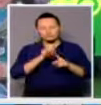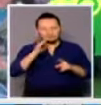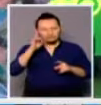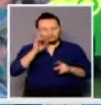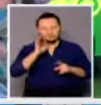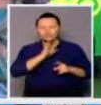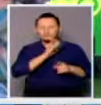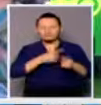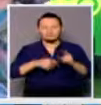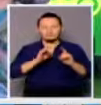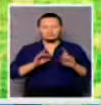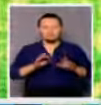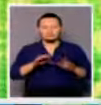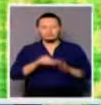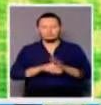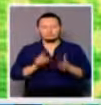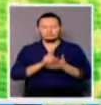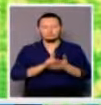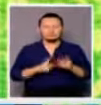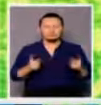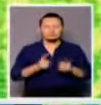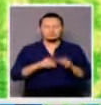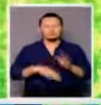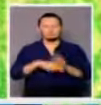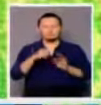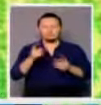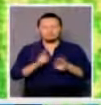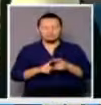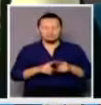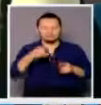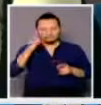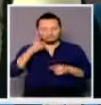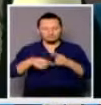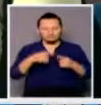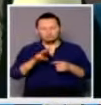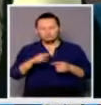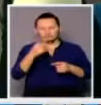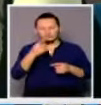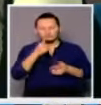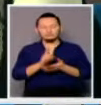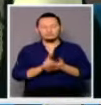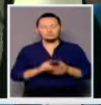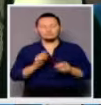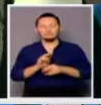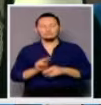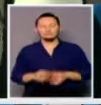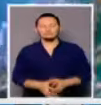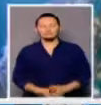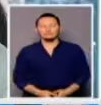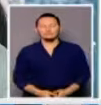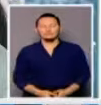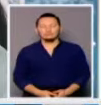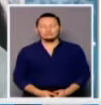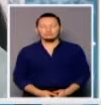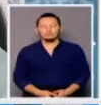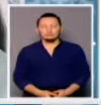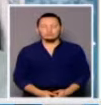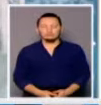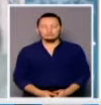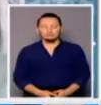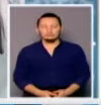аналарының бейнесін ұлықтап, ұрпақтар сабақтастығын нығайту, өскелең ұрпаққа ұлттық құндылықтарды дәріптеу. Әжелер